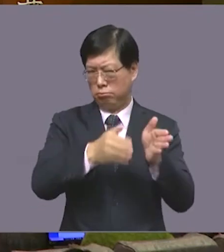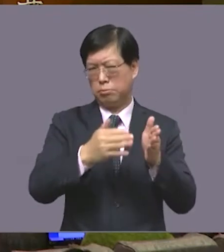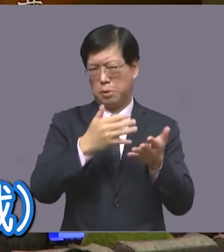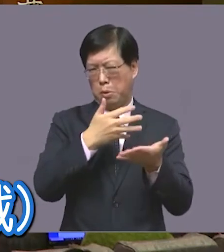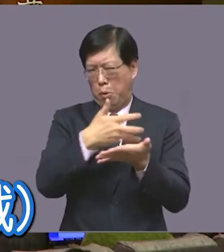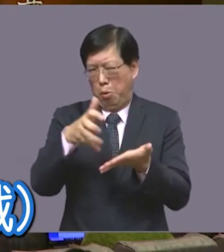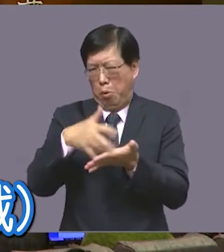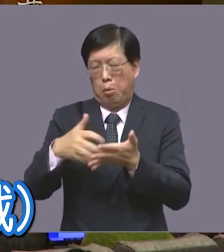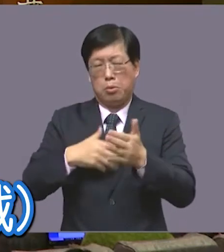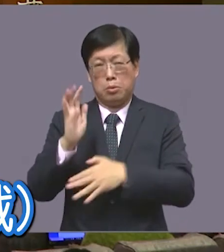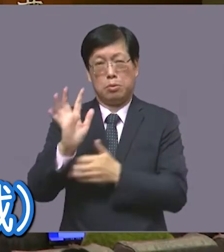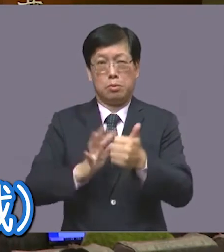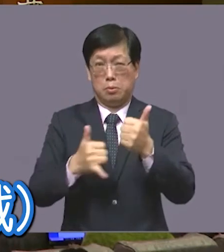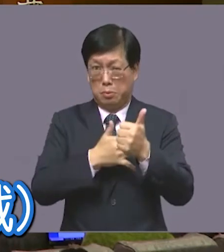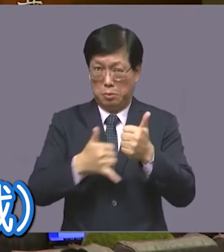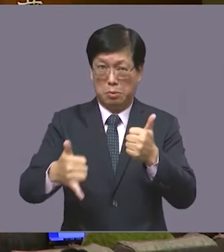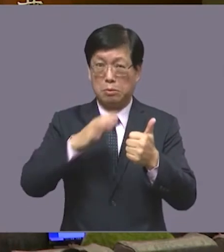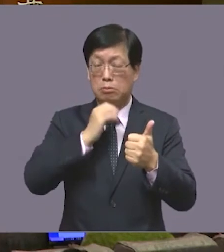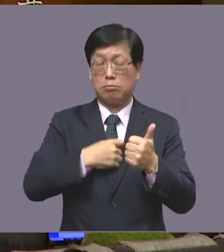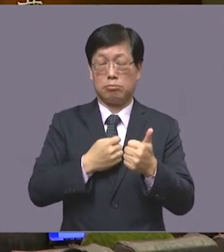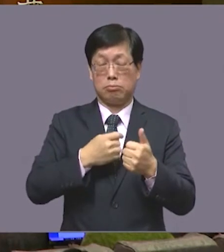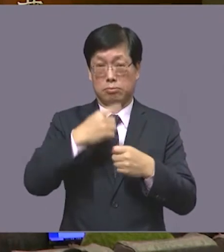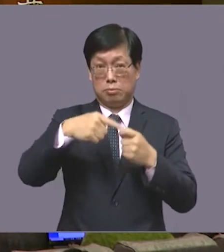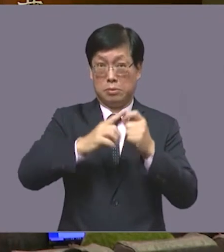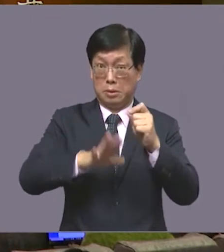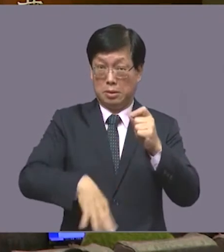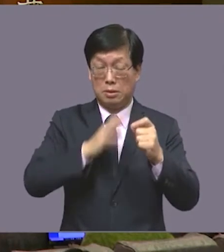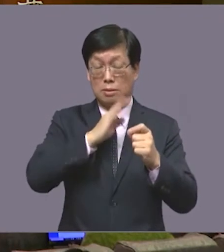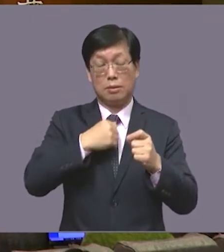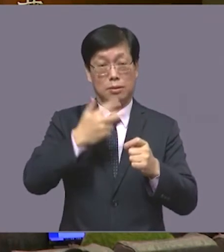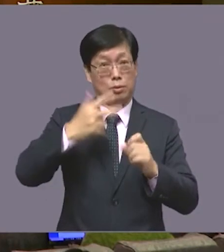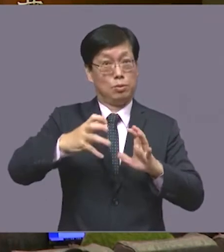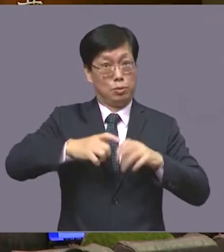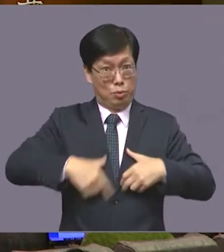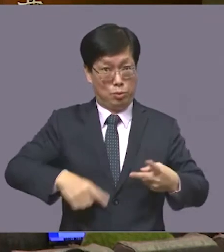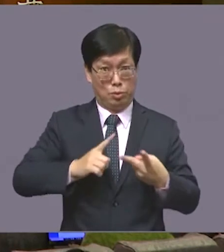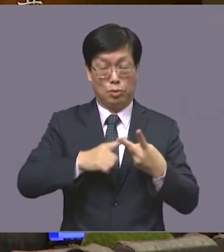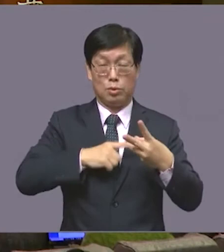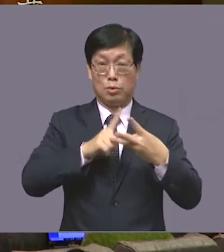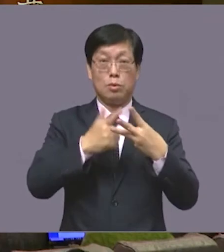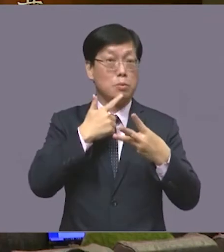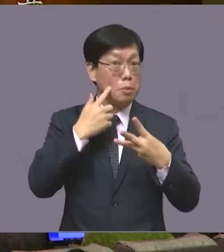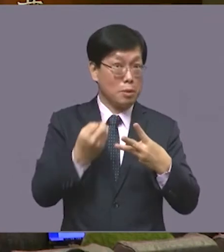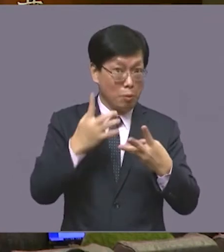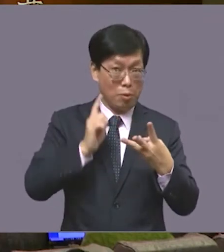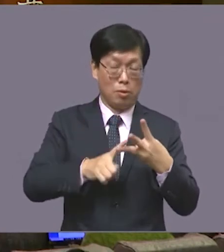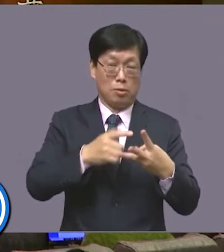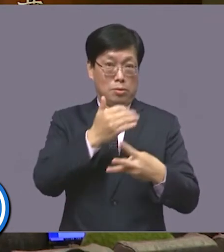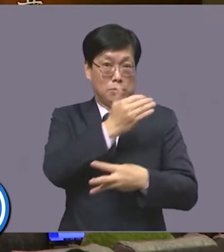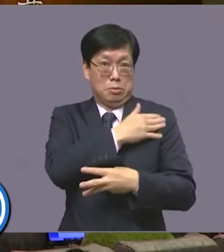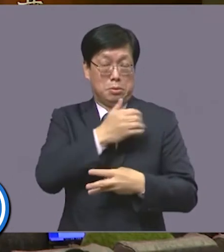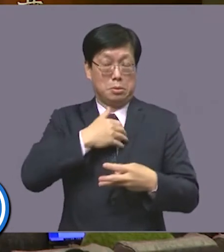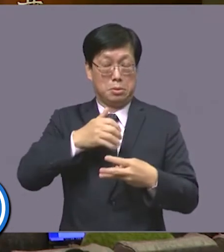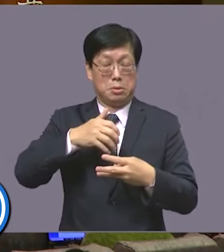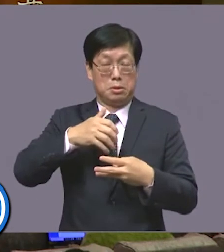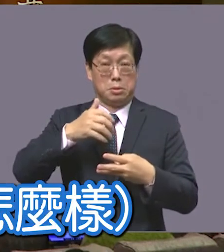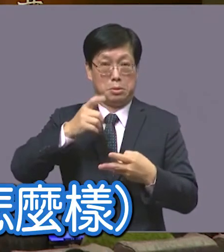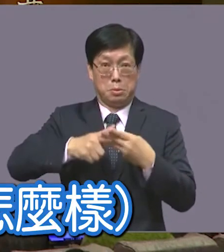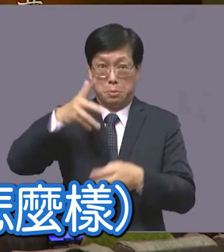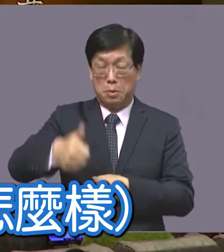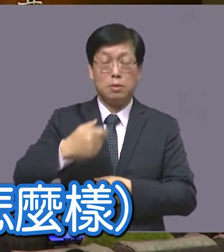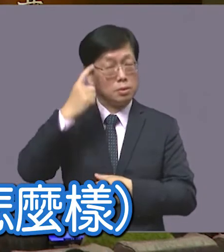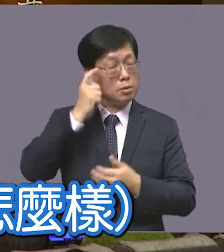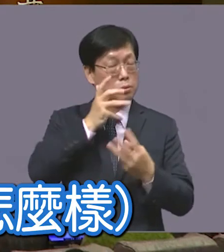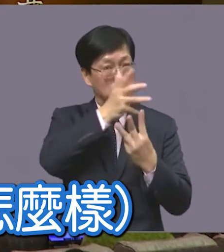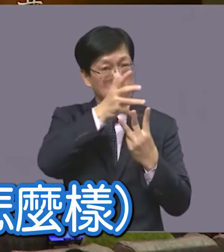位政务官可能参加年底的选战，包括徐国勇部长，还有王美花部长，还有陈吉仲主委，然后也想请教一下当